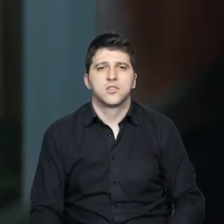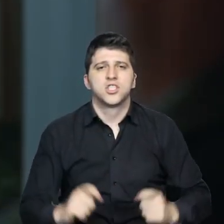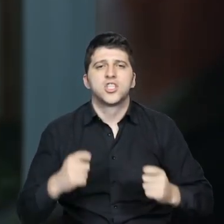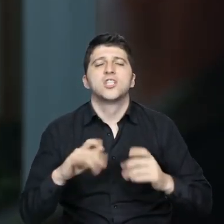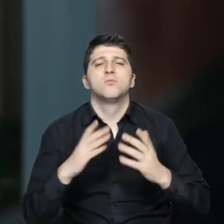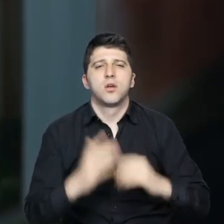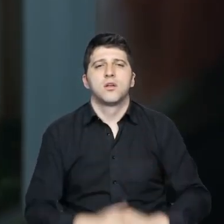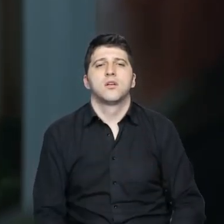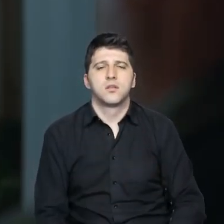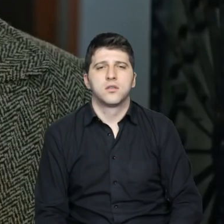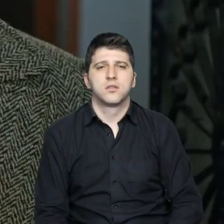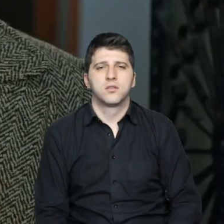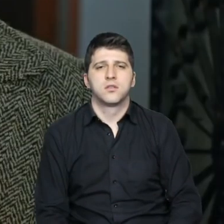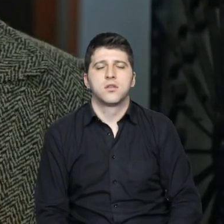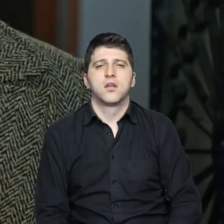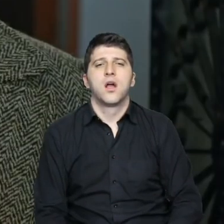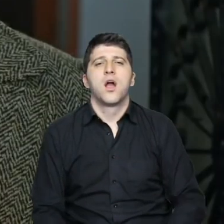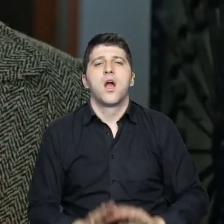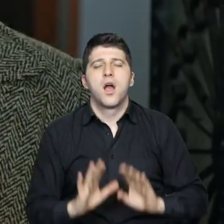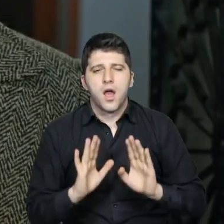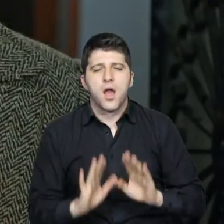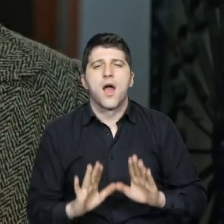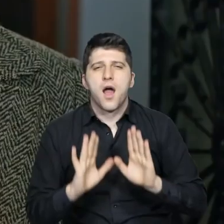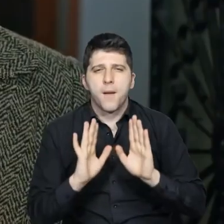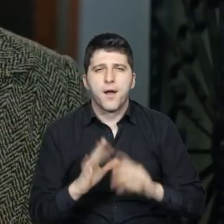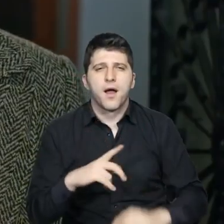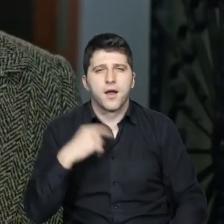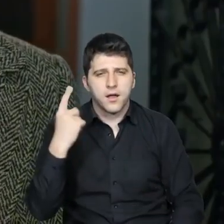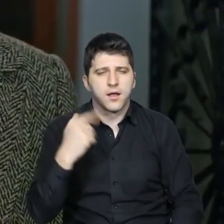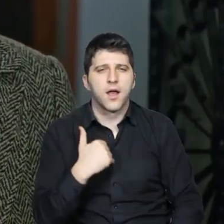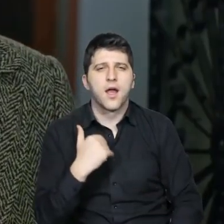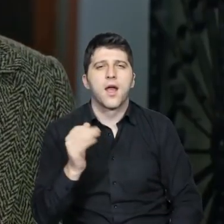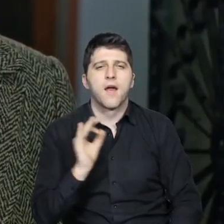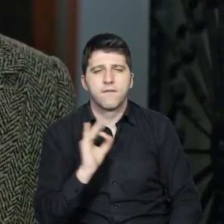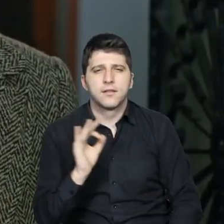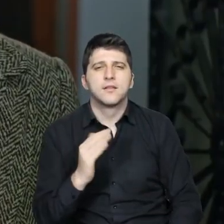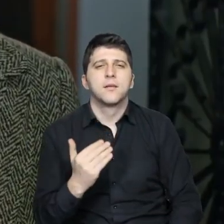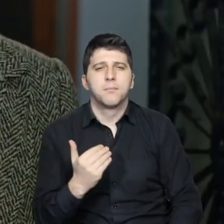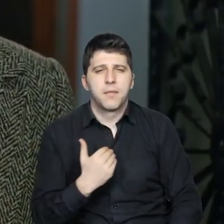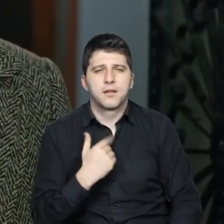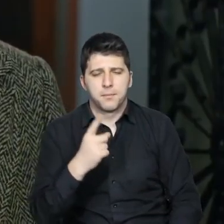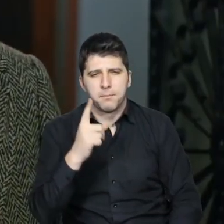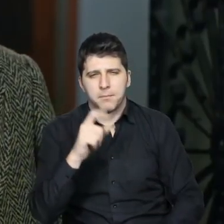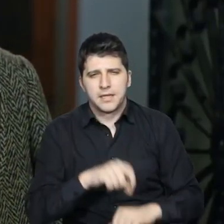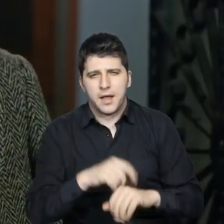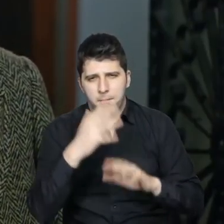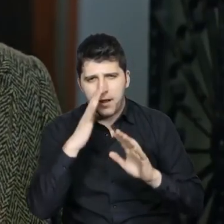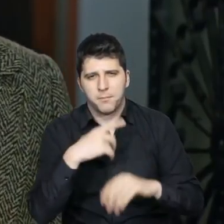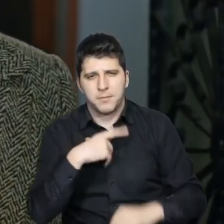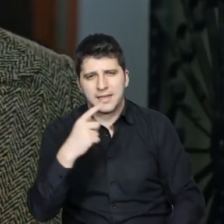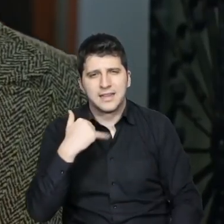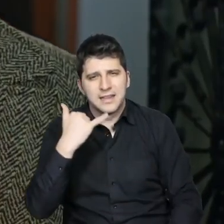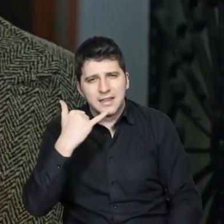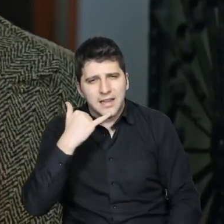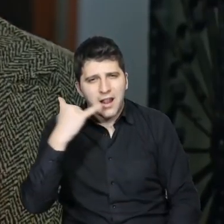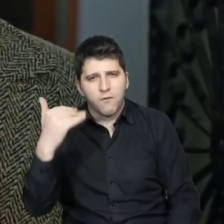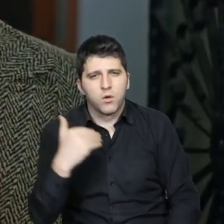Çalışmıyor demek. Ha. Yani ama evet, ben dur, sen bir dakika bekle, ben bir telefon